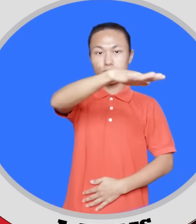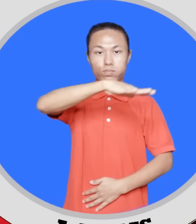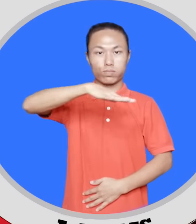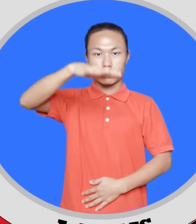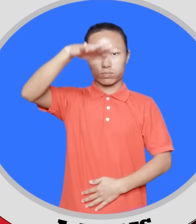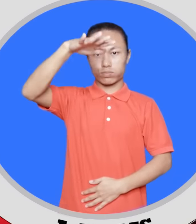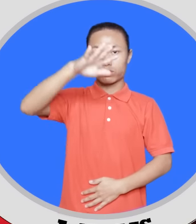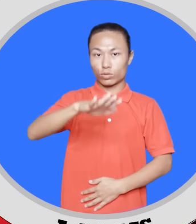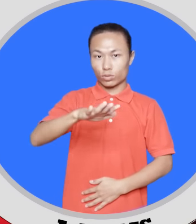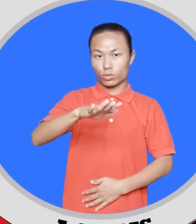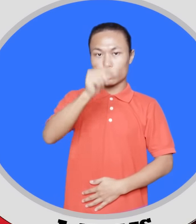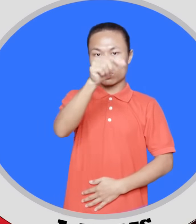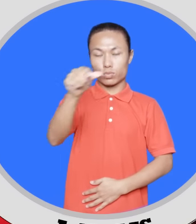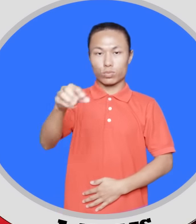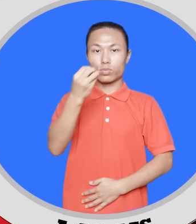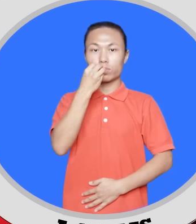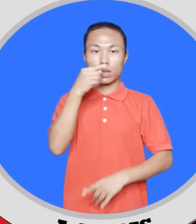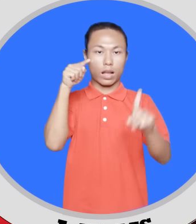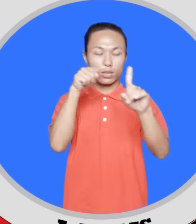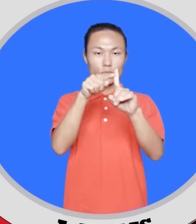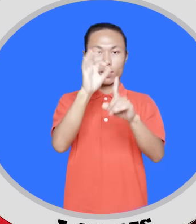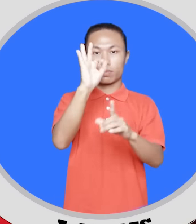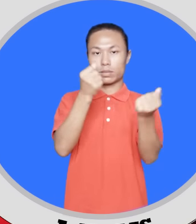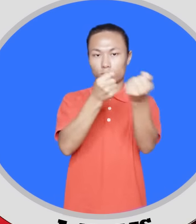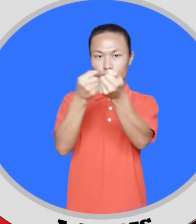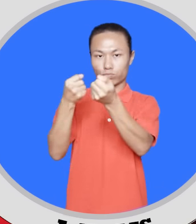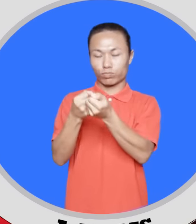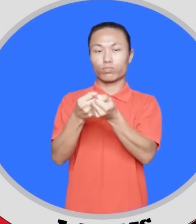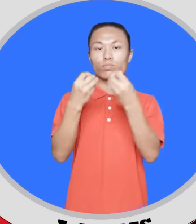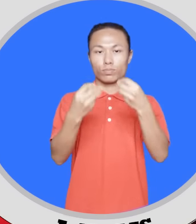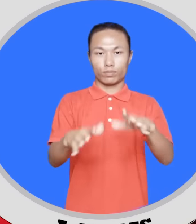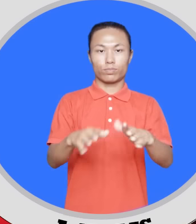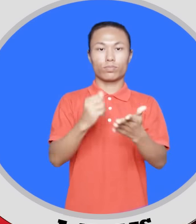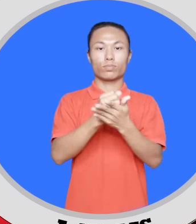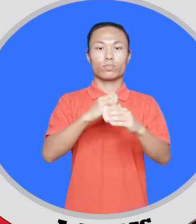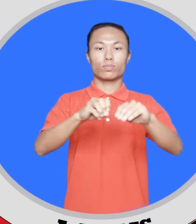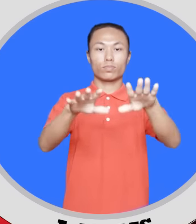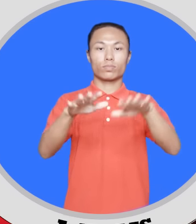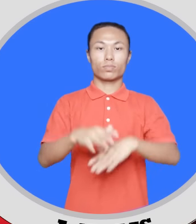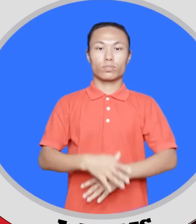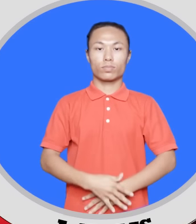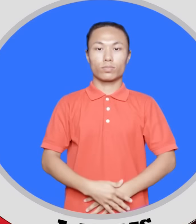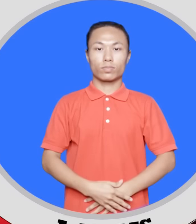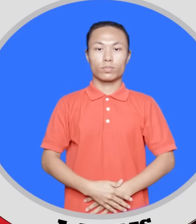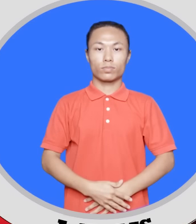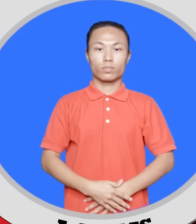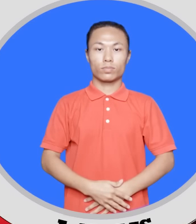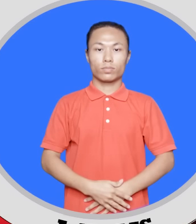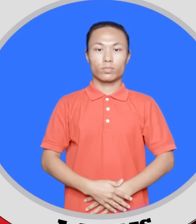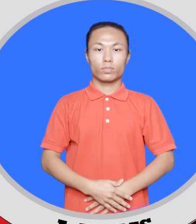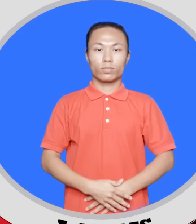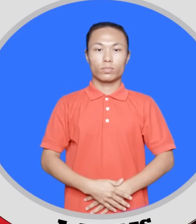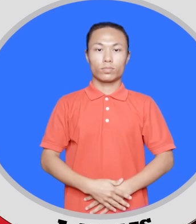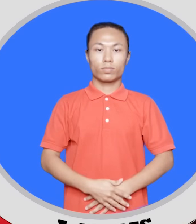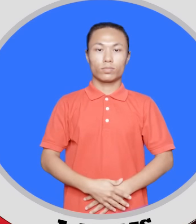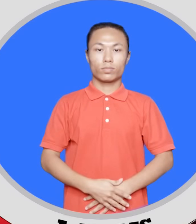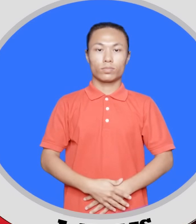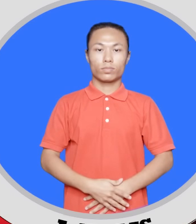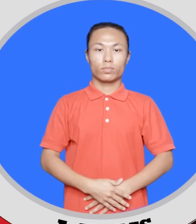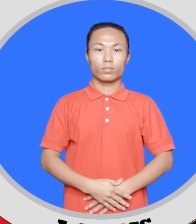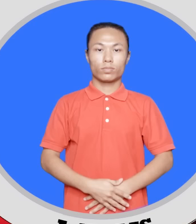င်ပြည်နယ်အတွင်းရေဘေးသင့်စစ်ဘေးရှောင်ပြည်သူတွေအတွက်အေးပေါ်စားနပ်ရိက္ခာတွေထောက်ပံ့ပေးခဲ့တယ်လို့အမျိုးသားညီညွတ်ရေးအစိုးရလူသား